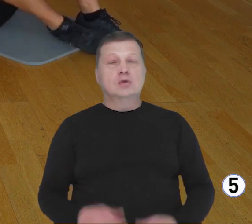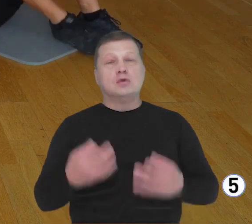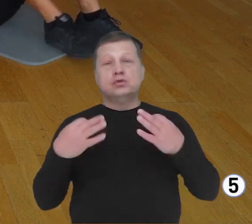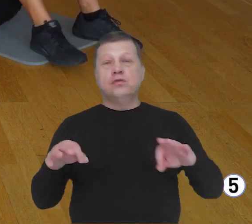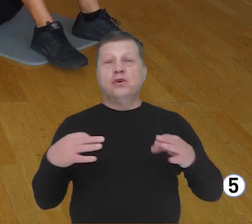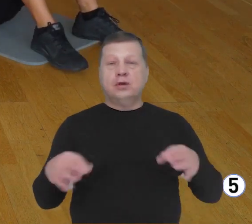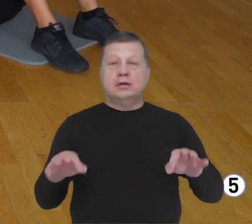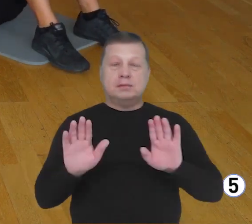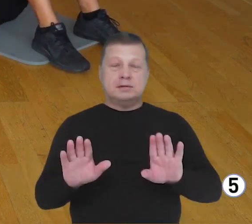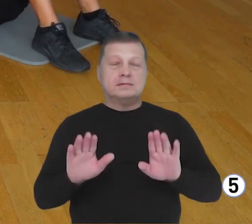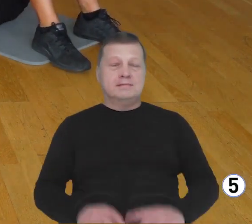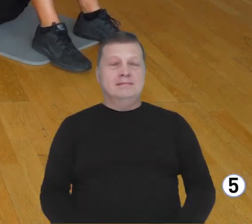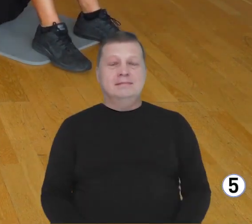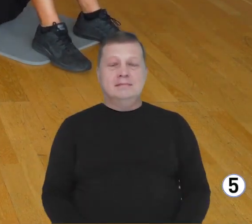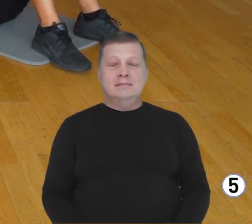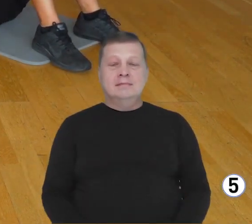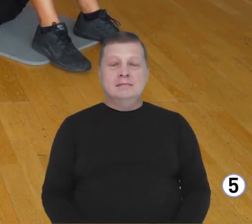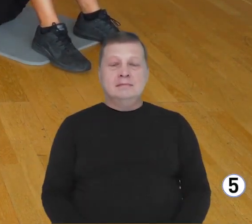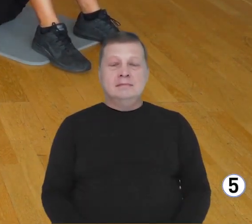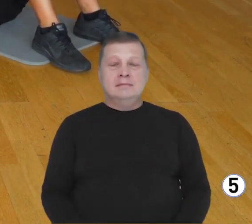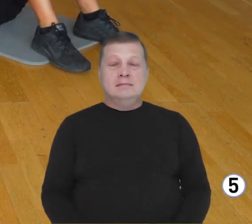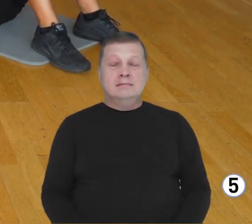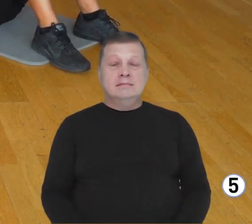I luz.